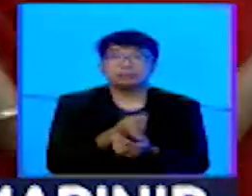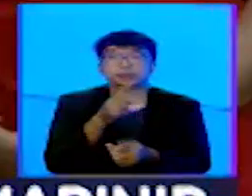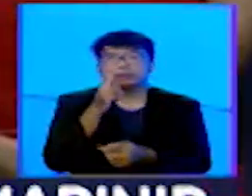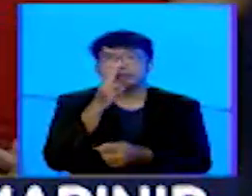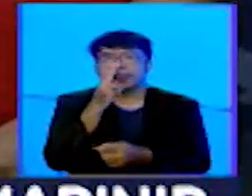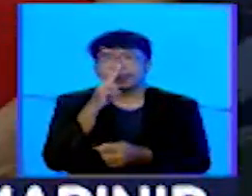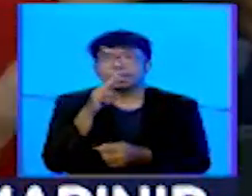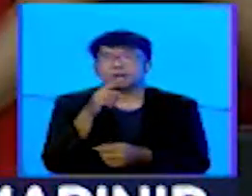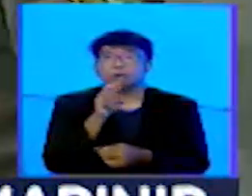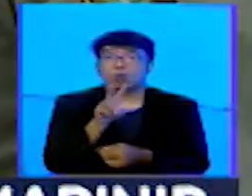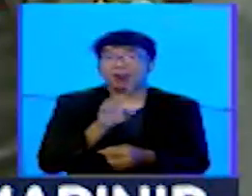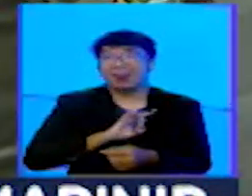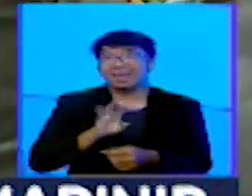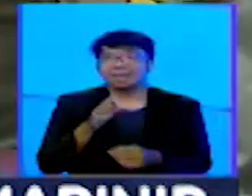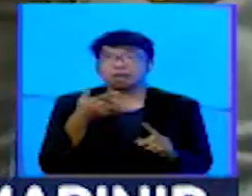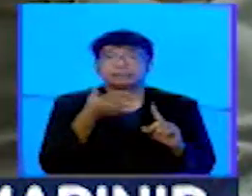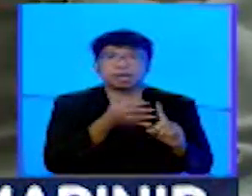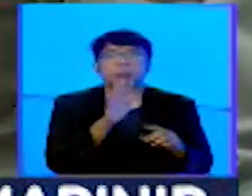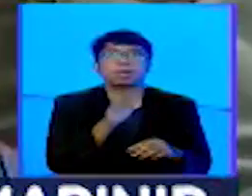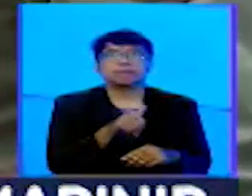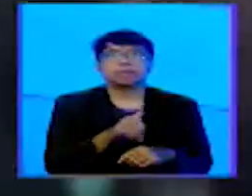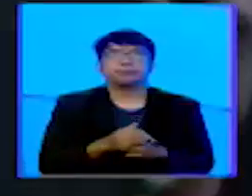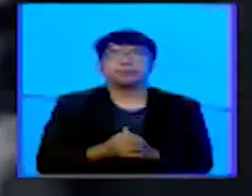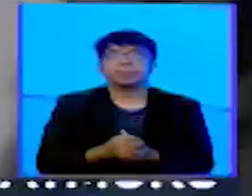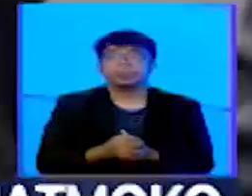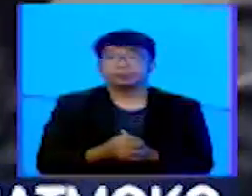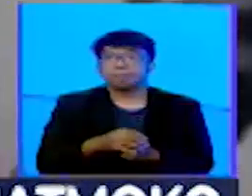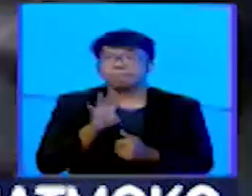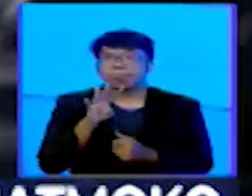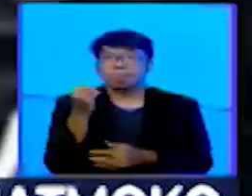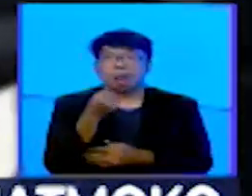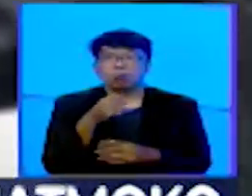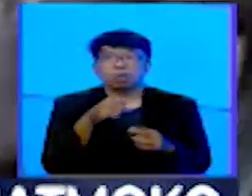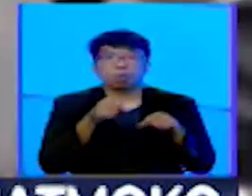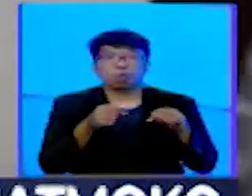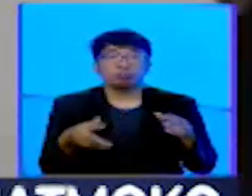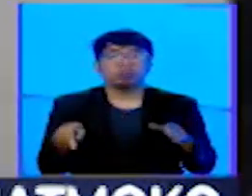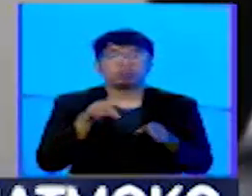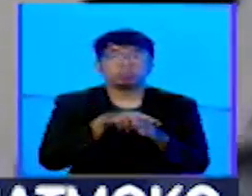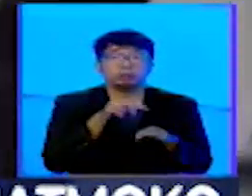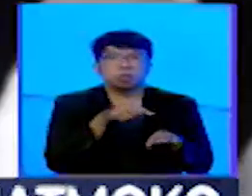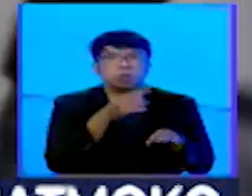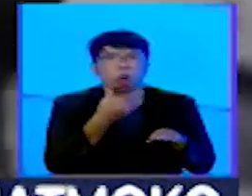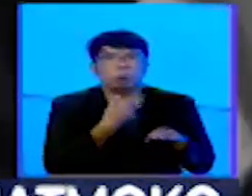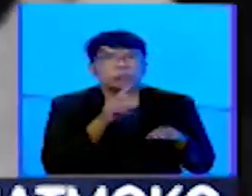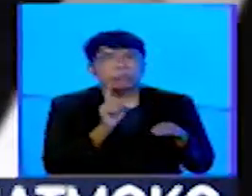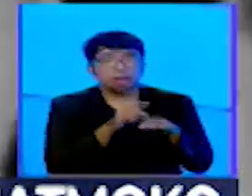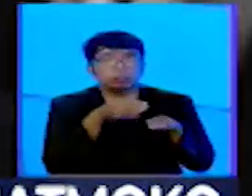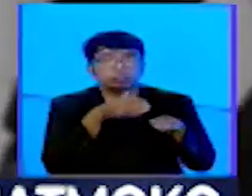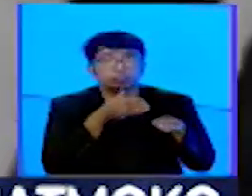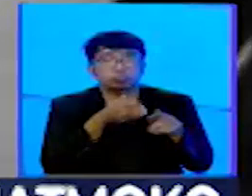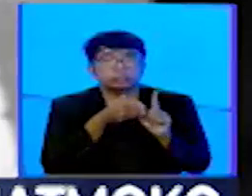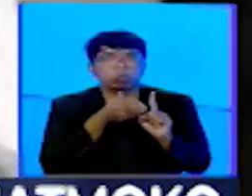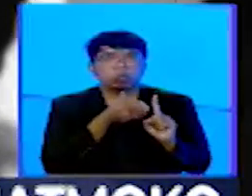masih buron. Dalam aksi kejahatan, keempat pelaku berboncengan sepeda motor mengincar korban Kolonel Marinir Pagestu Widiatmoko